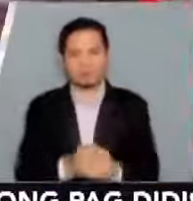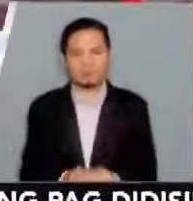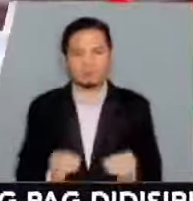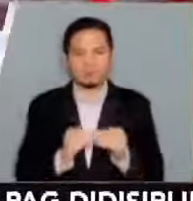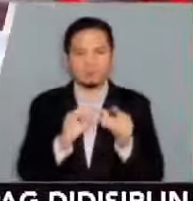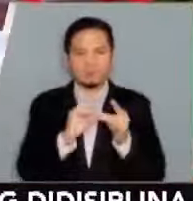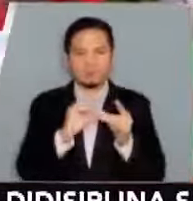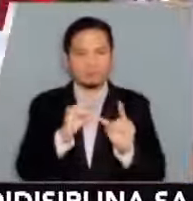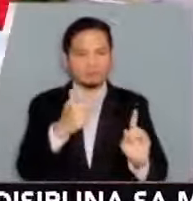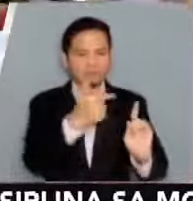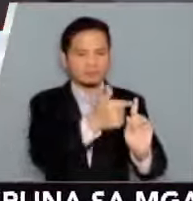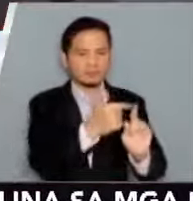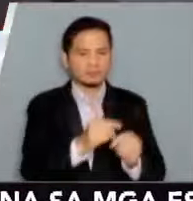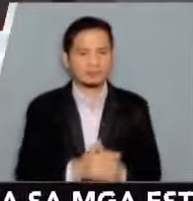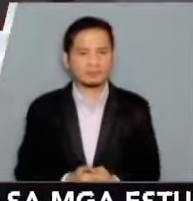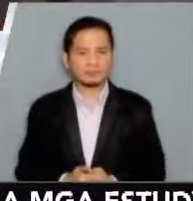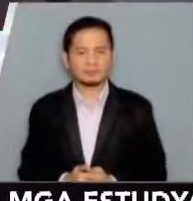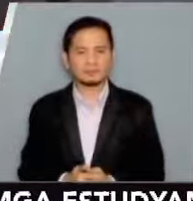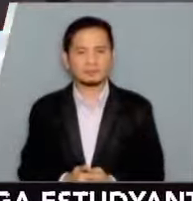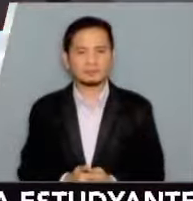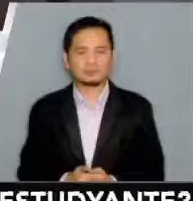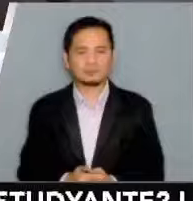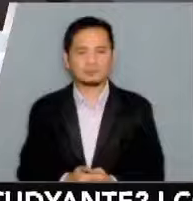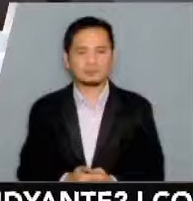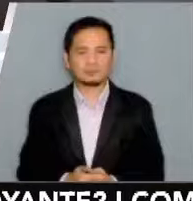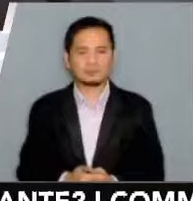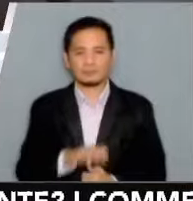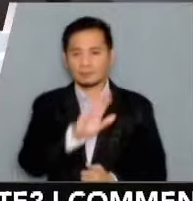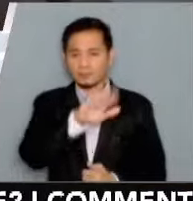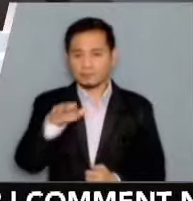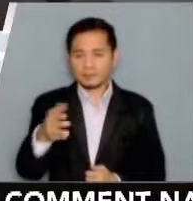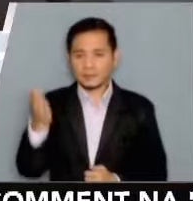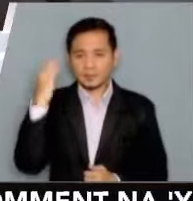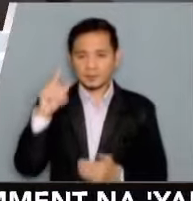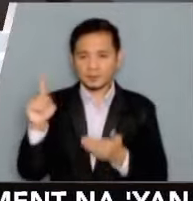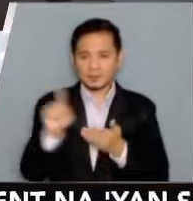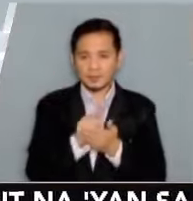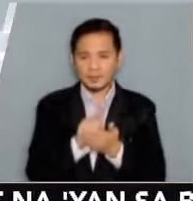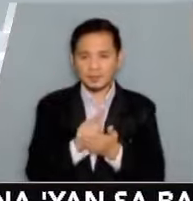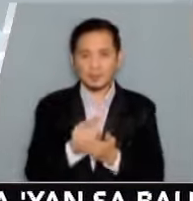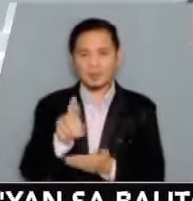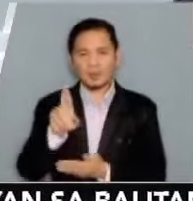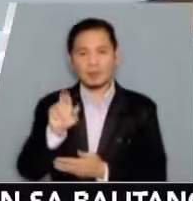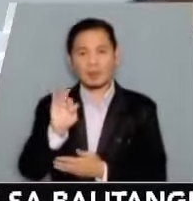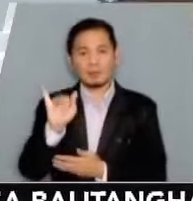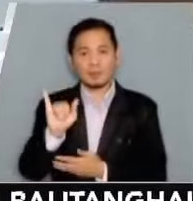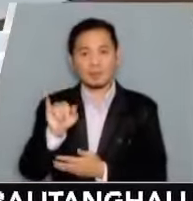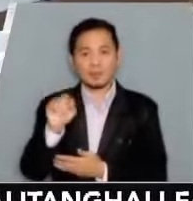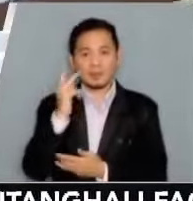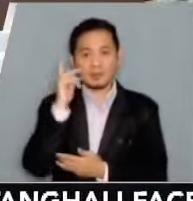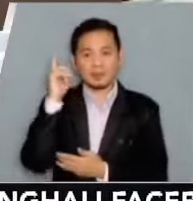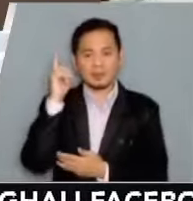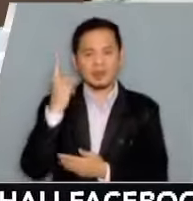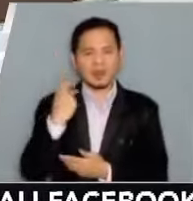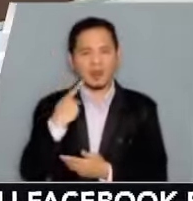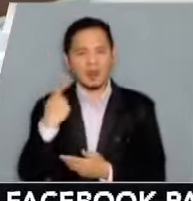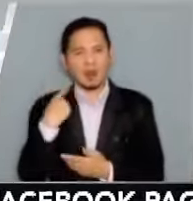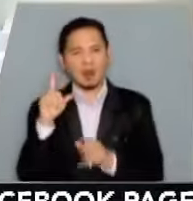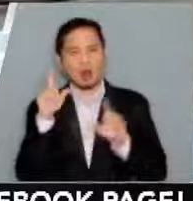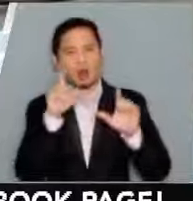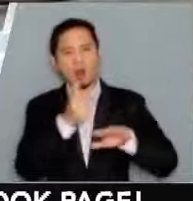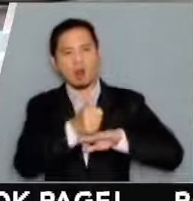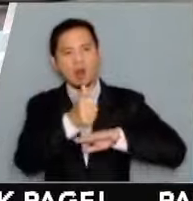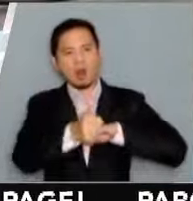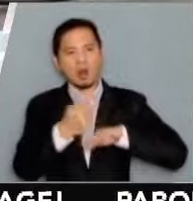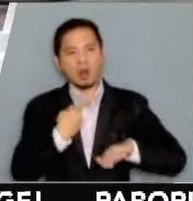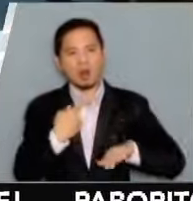noong nakaraang linggo isiniwalat ni Senador raffi Tulfo na may isa umanong mananaya na nanalo ng dalawampung beses sa loob ng isang buwan